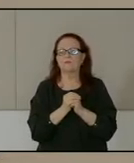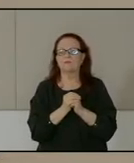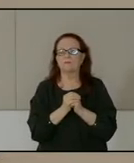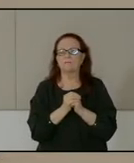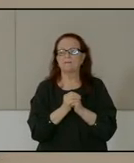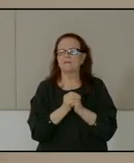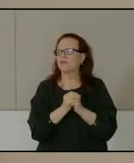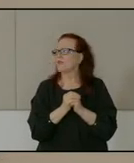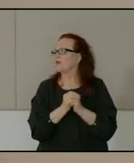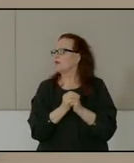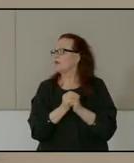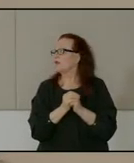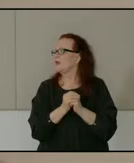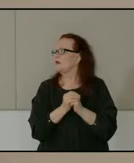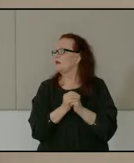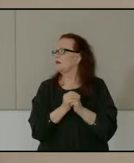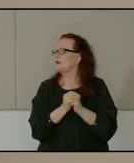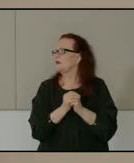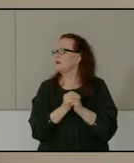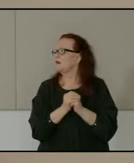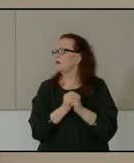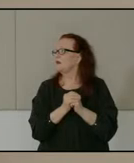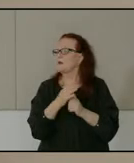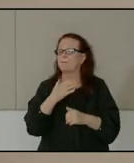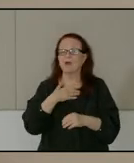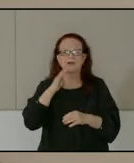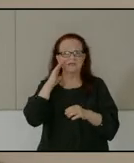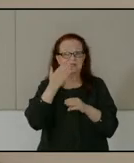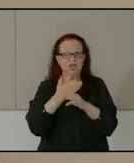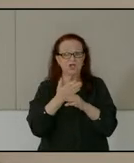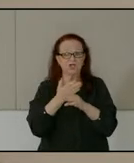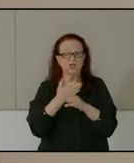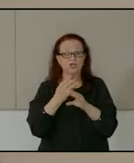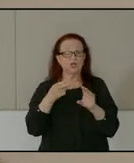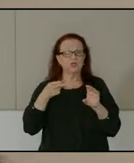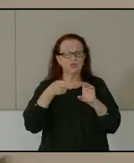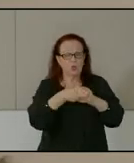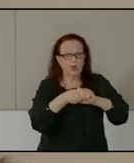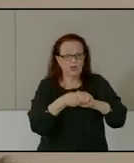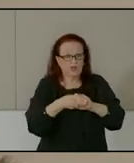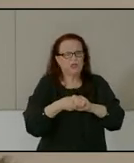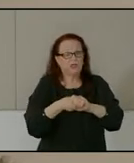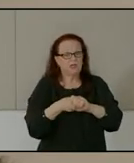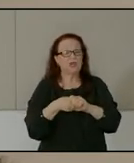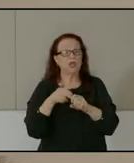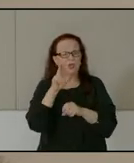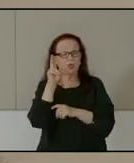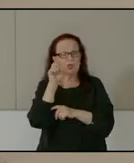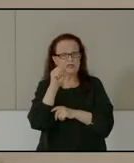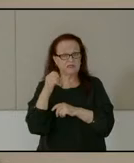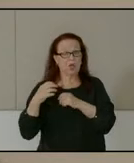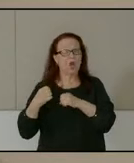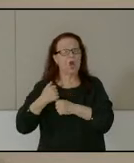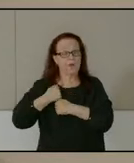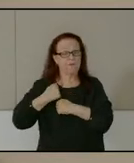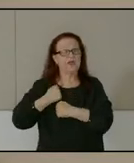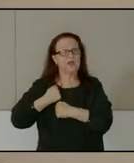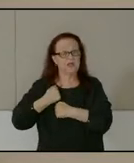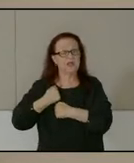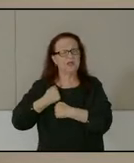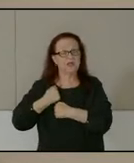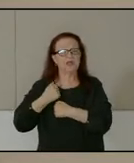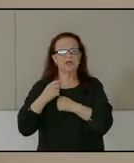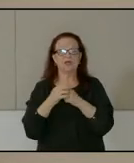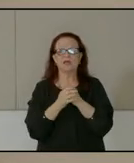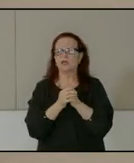tôi đã tham gia vào quân đội của Mỹ. My son joined the army of the U.S. Army. Yeah, sau 4 năm phục vụ trong quân